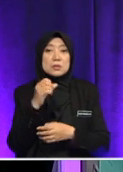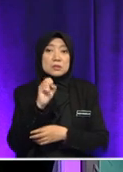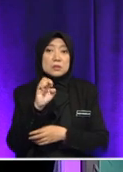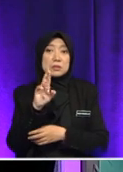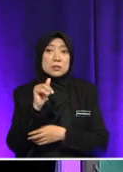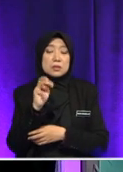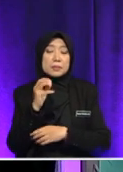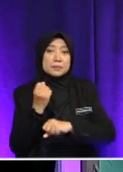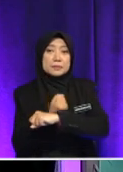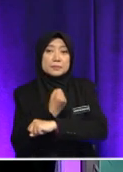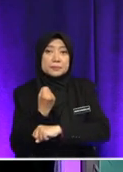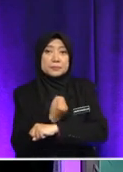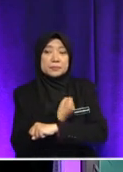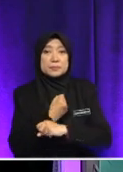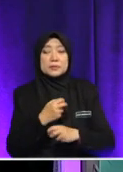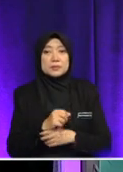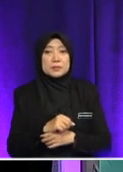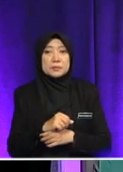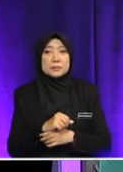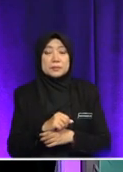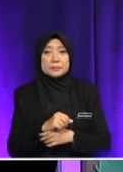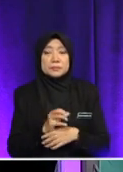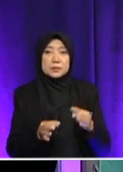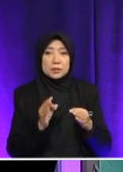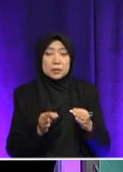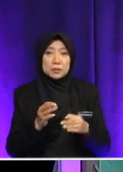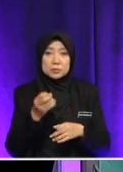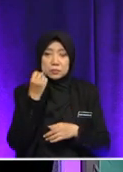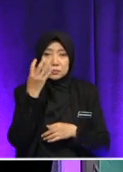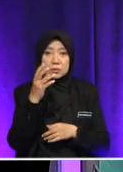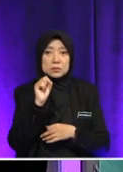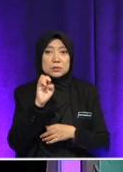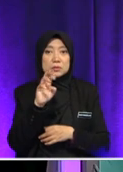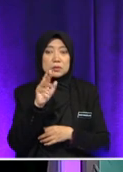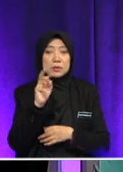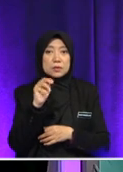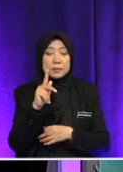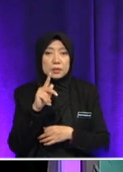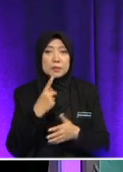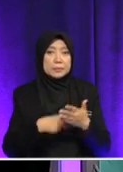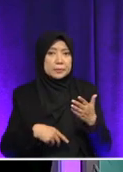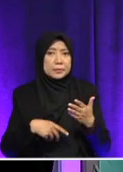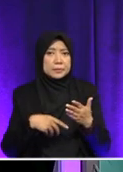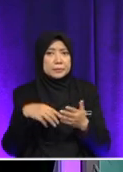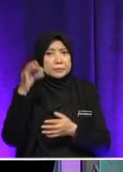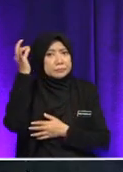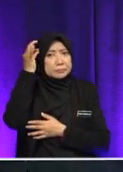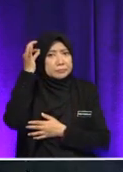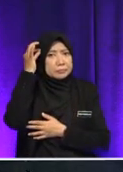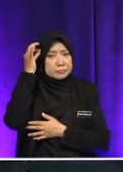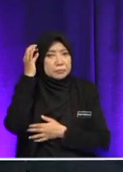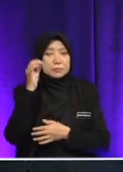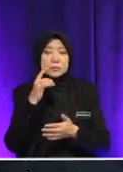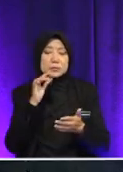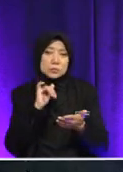secara alami Oke kalau saya sebut serambi apa yang terlintas di pikiran ee merah kalau